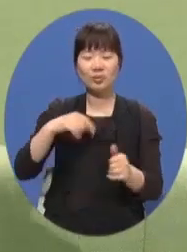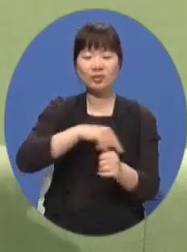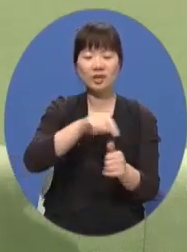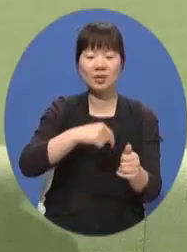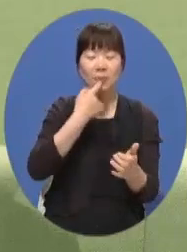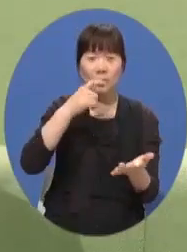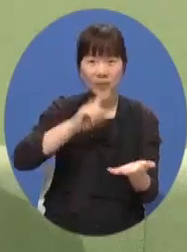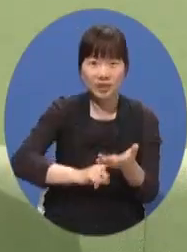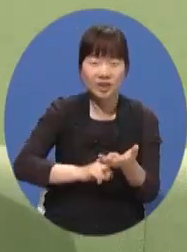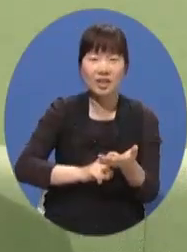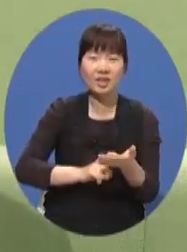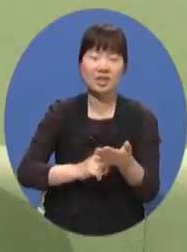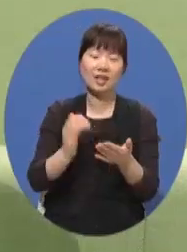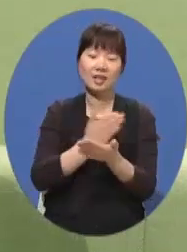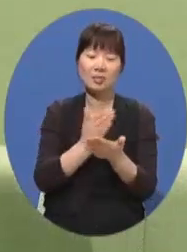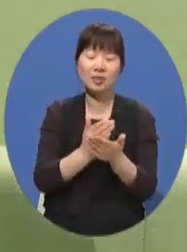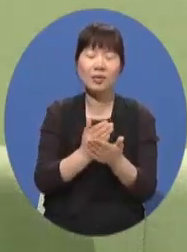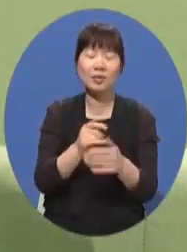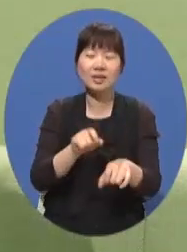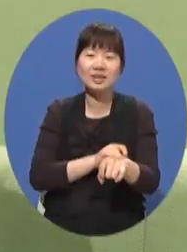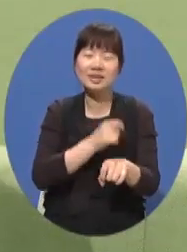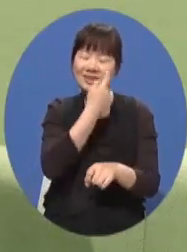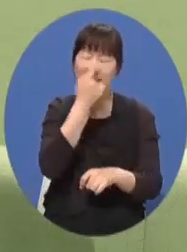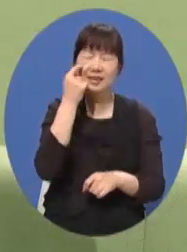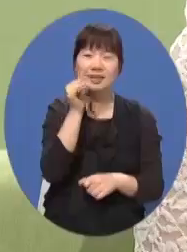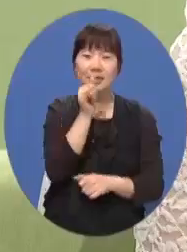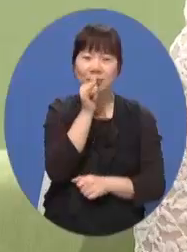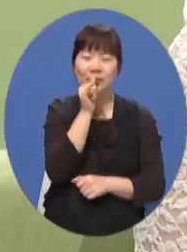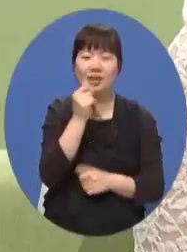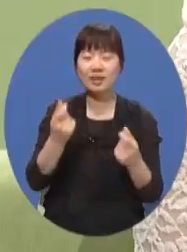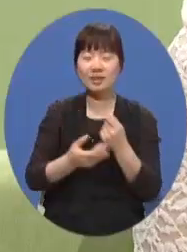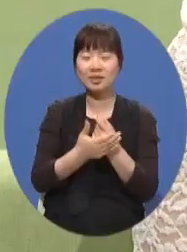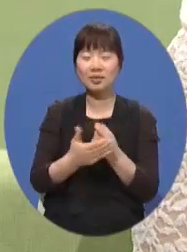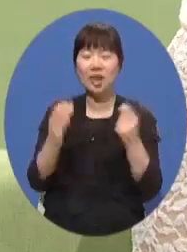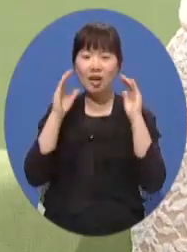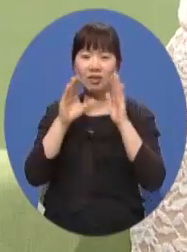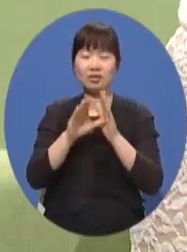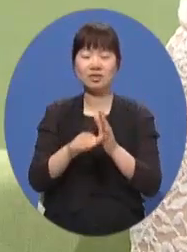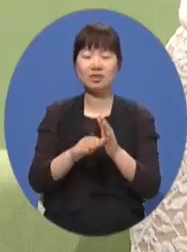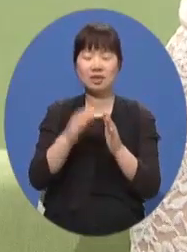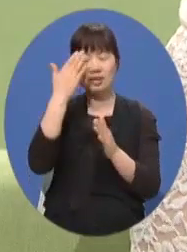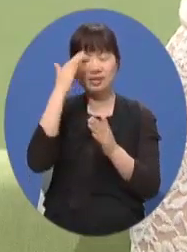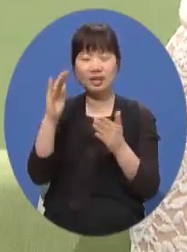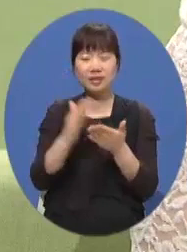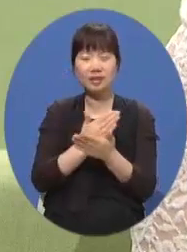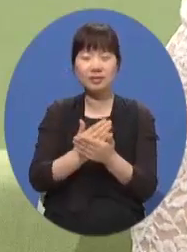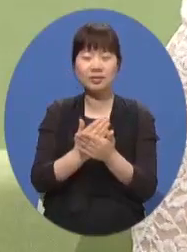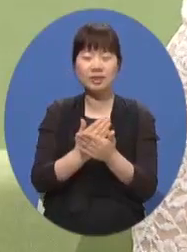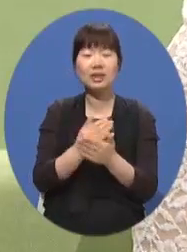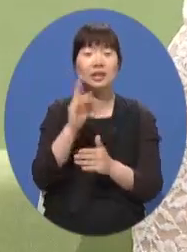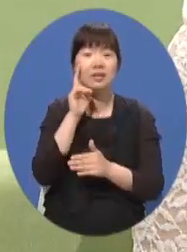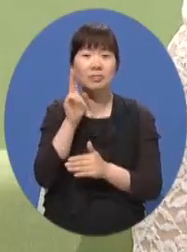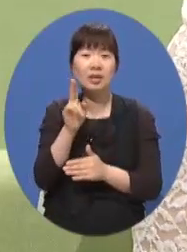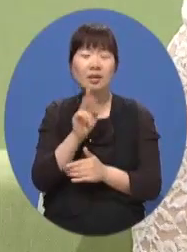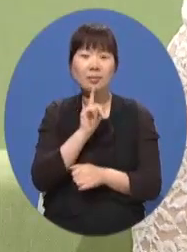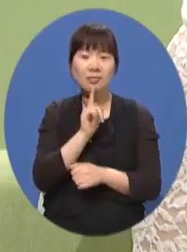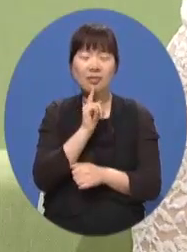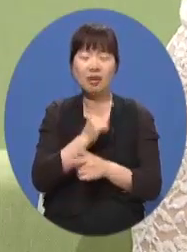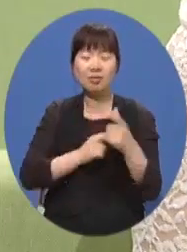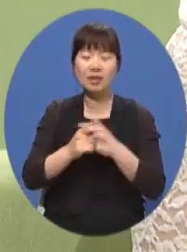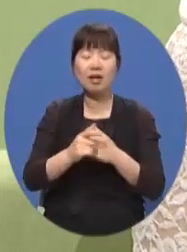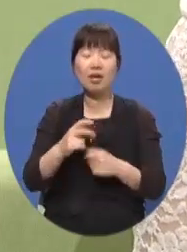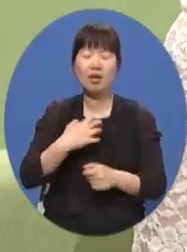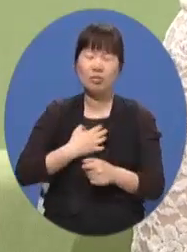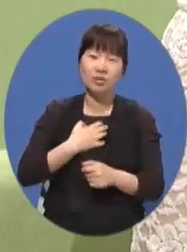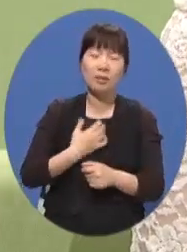또 쉽게 감별해내는 네. 특징이 있잖아요. 네. 그래서 어려서 낯가림이 유난히 심했던 아이들은 더 불안을